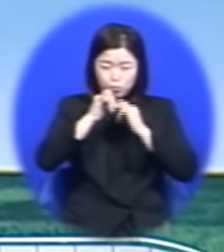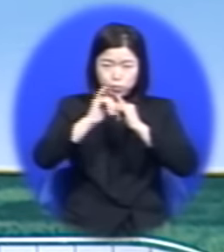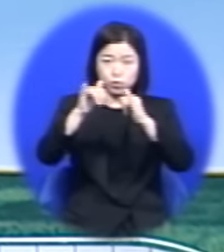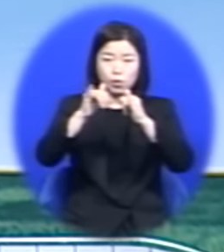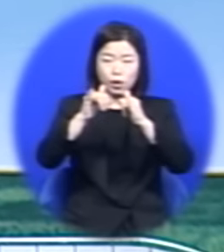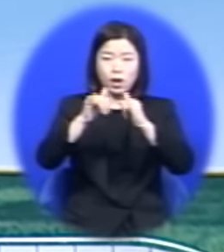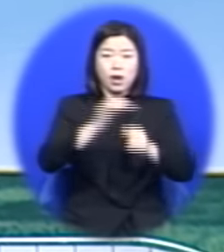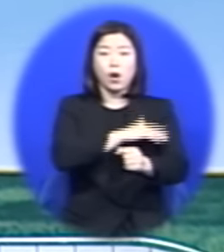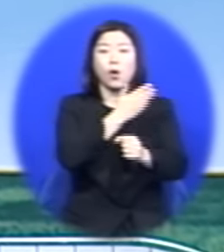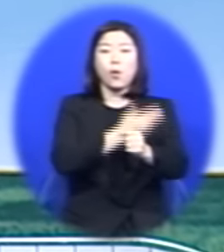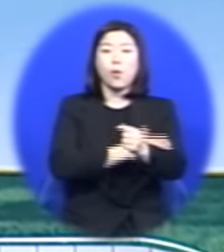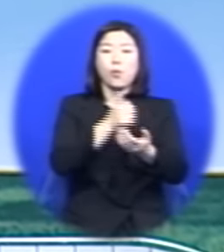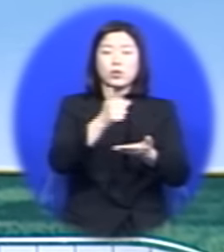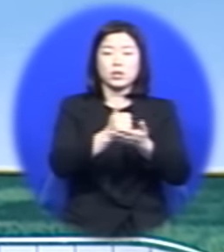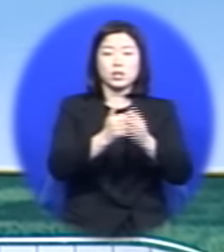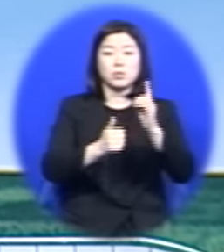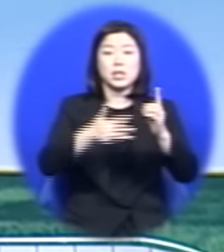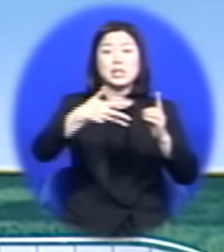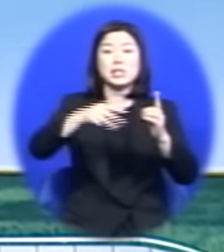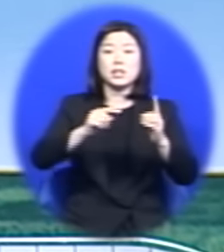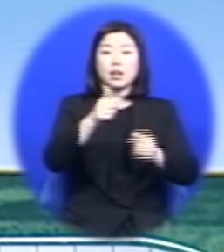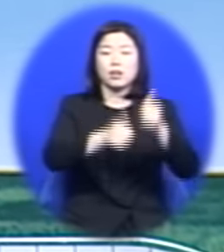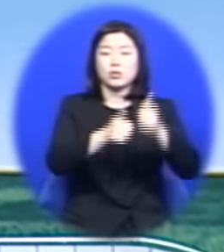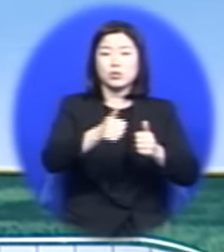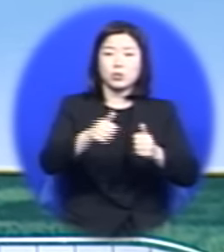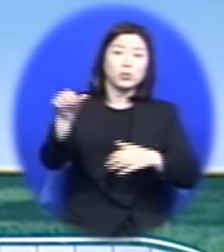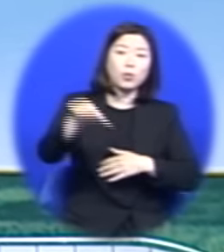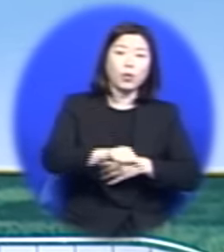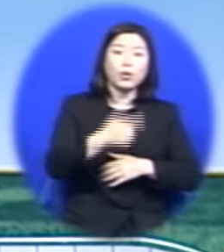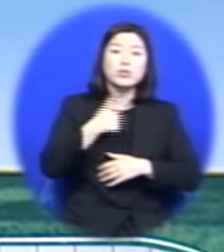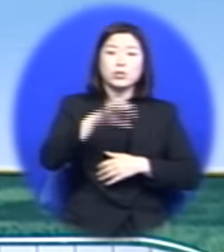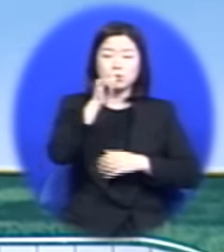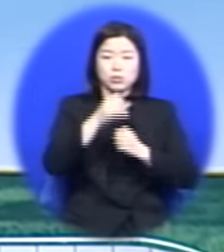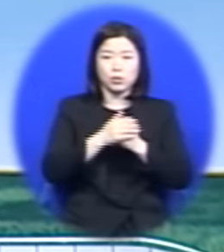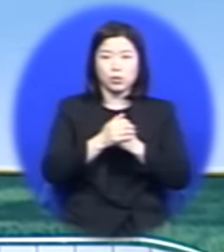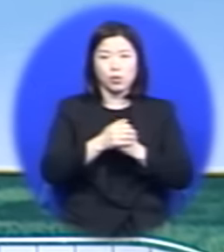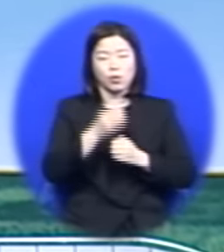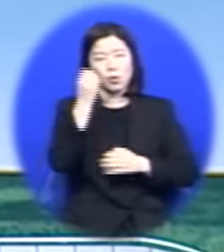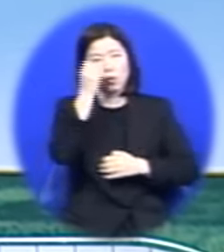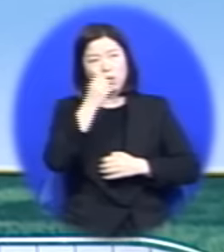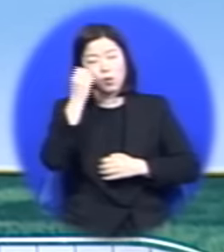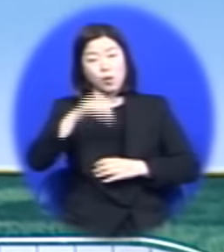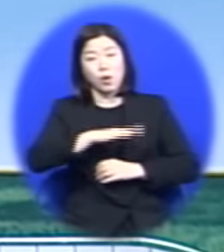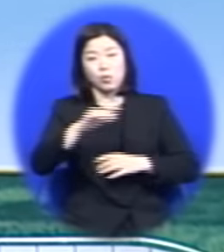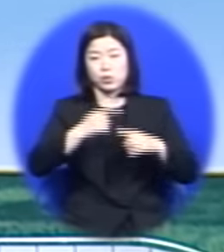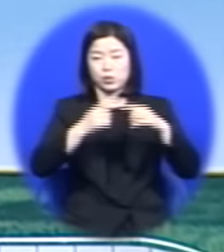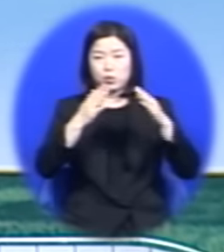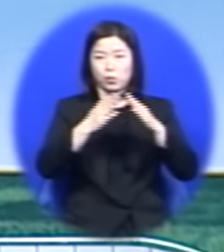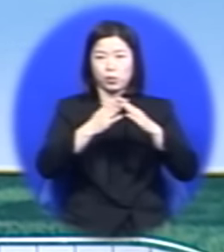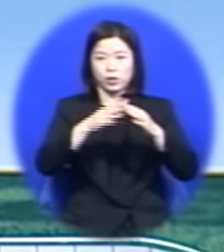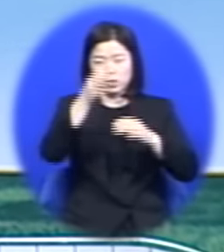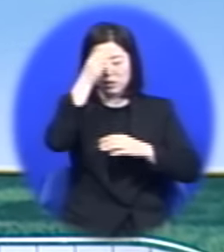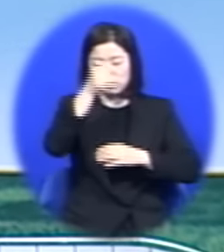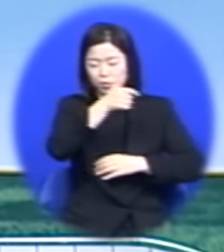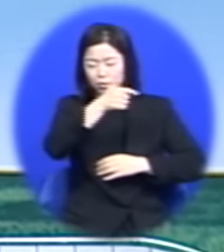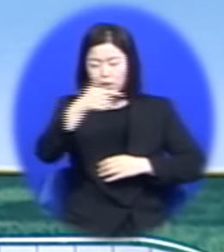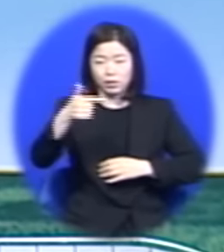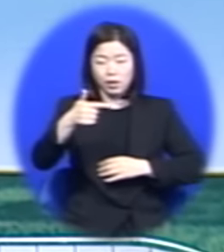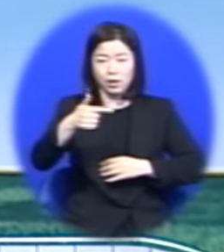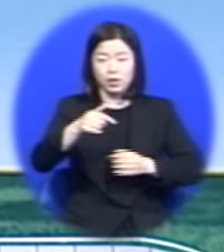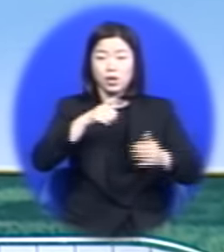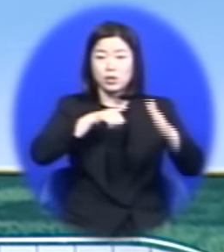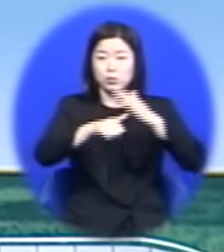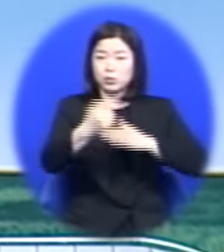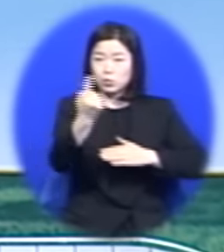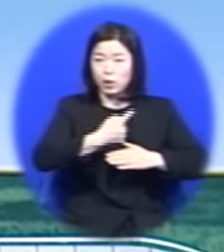1회전에서 탈락을 하셨습니다. 이야, 우리 교회에 굉장한 탁구 선수가 온 모양이다. 그랬더니